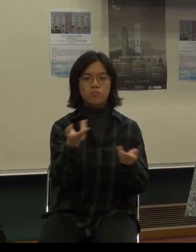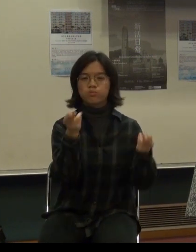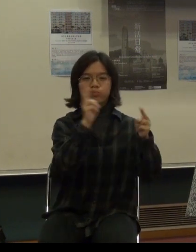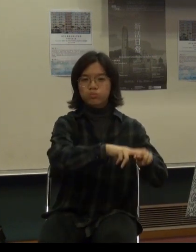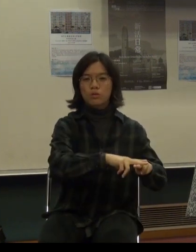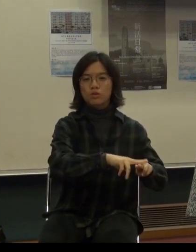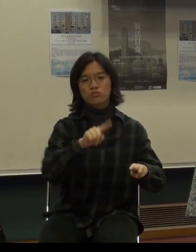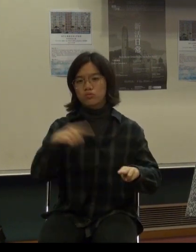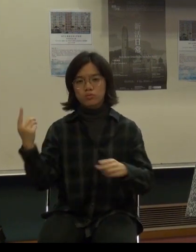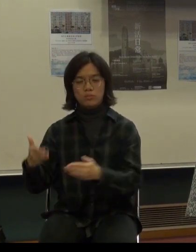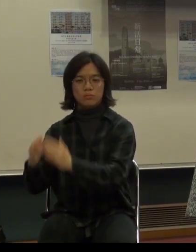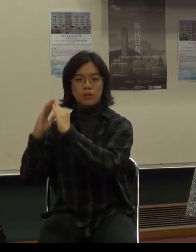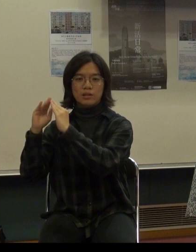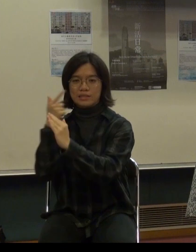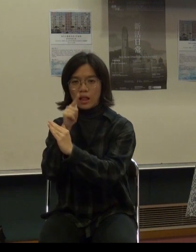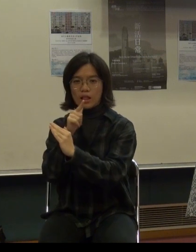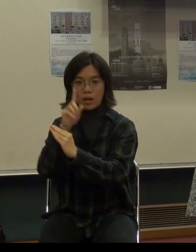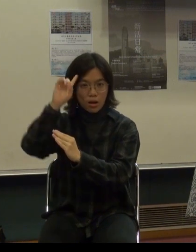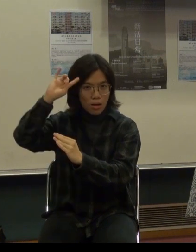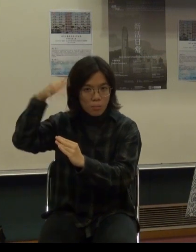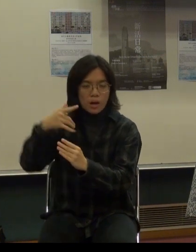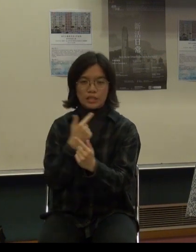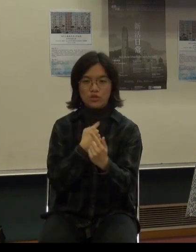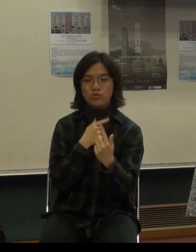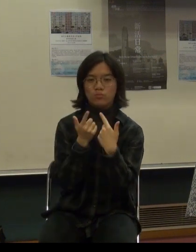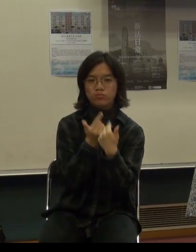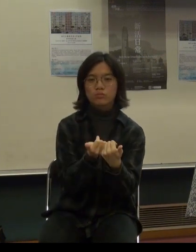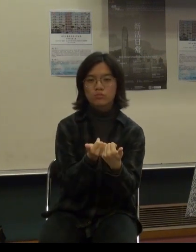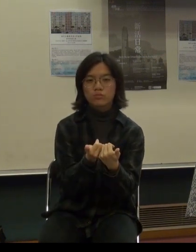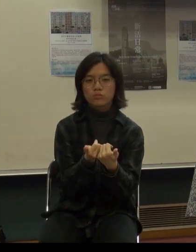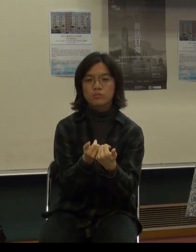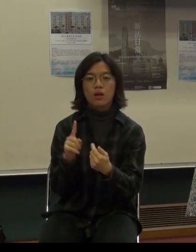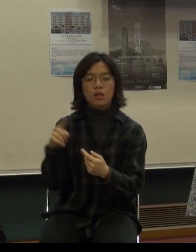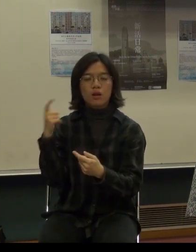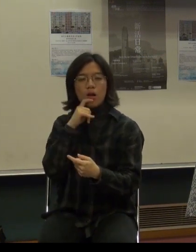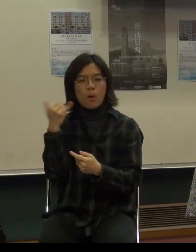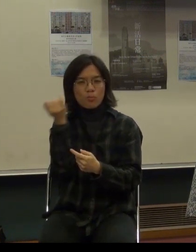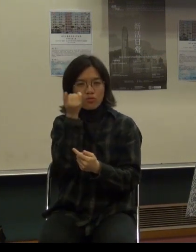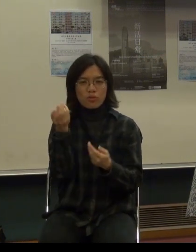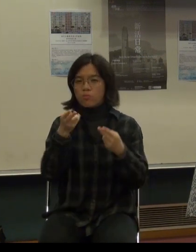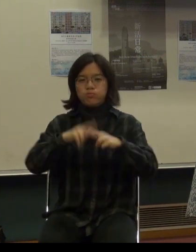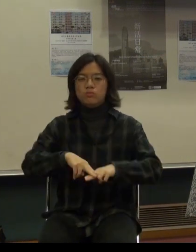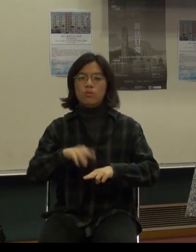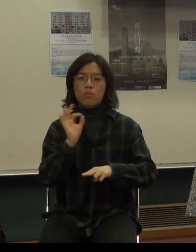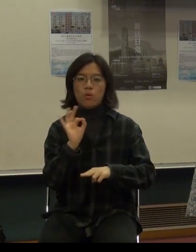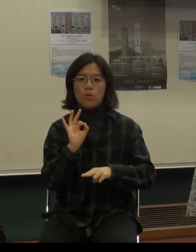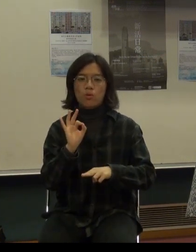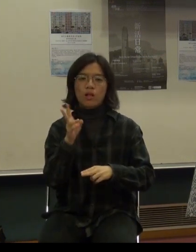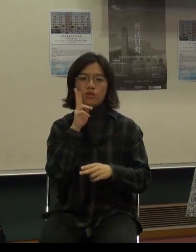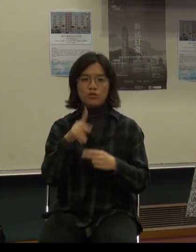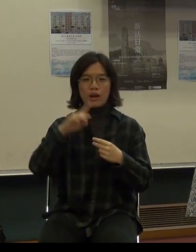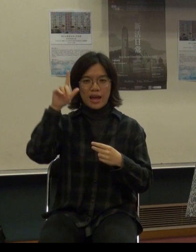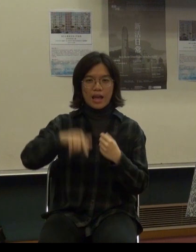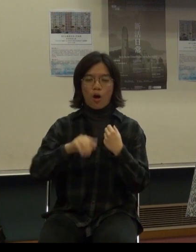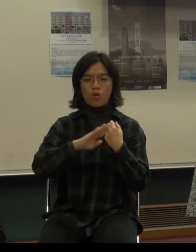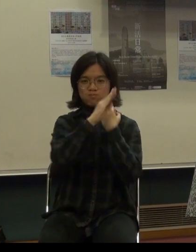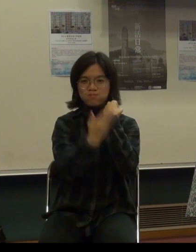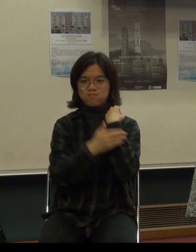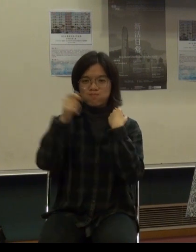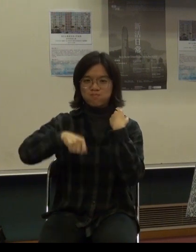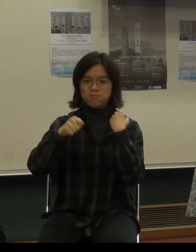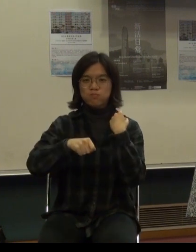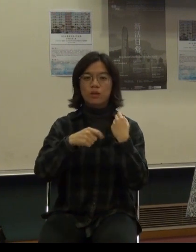嘅建築係冇拆到，即係例如舊立法會或者舊終審法院，雖然佢哋有搬遷過，但係其實佢哋都係冇拆過。咁所以兩個